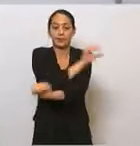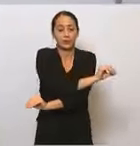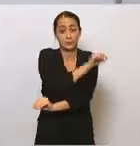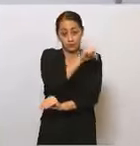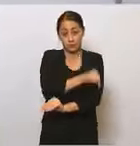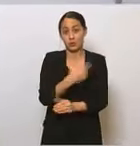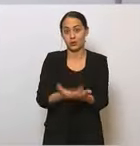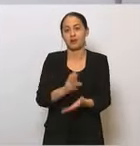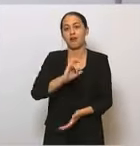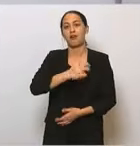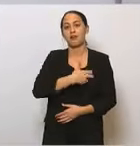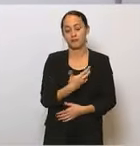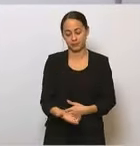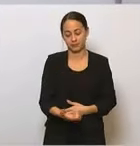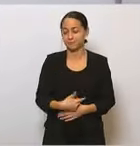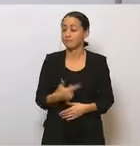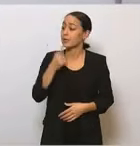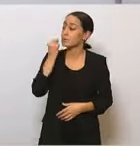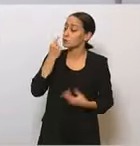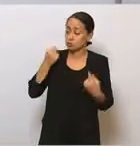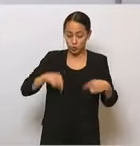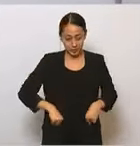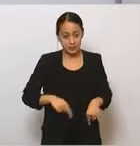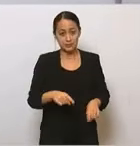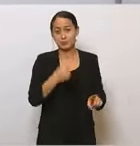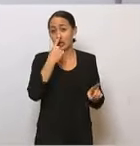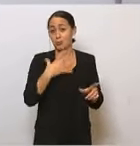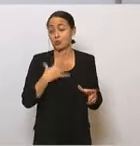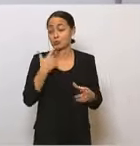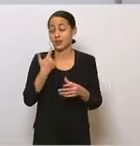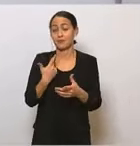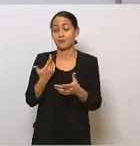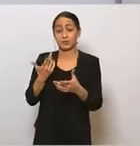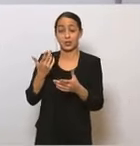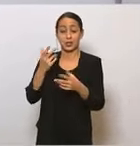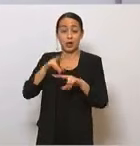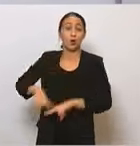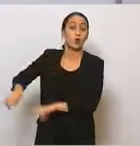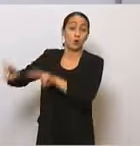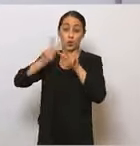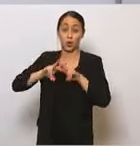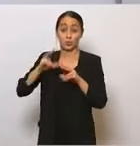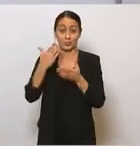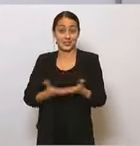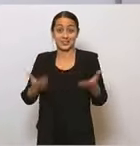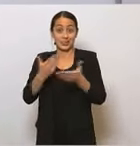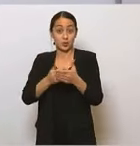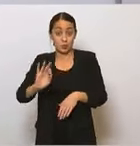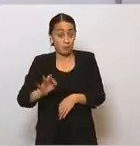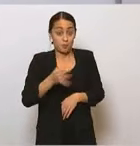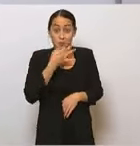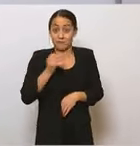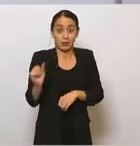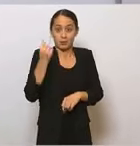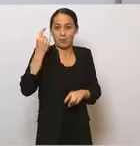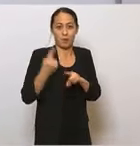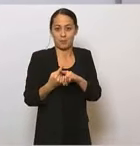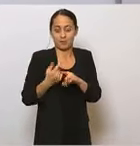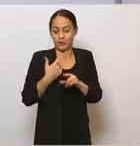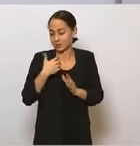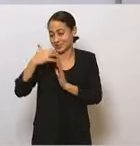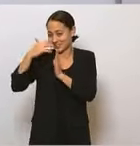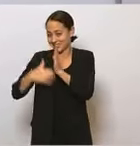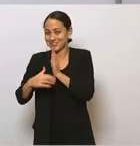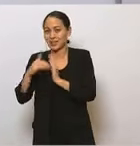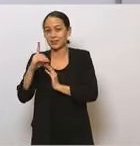une opportunité vraiment historique pour l'Europe. Sur le fond, on l'a dit, je pense que c'est une législation historique. Le DSA l'est aussi dans